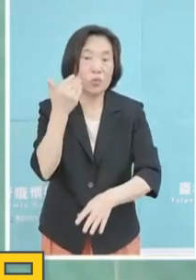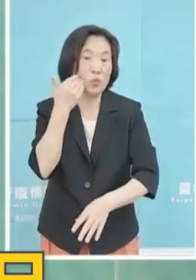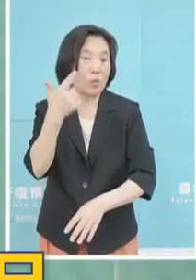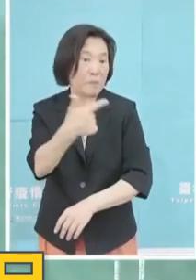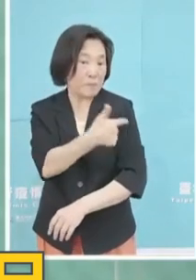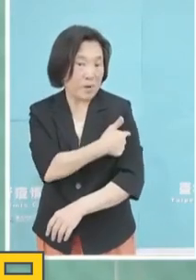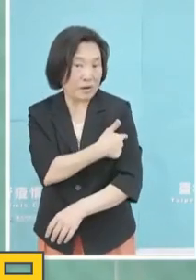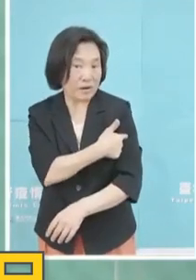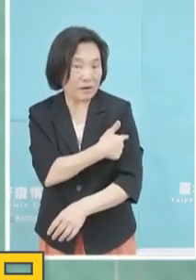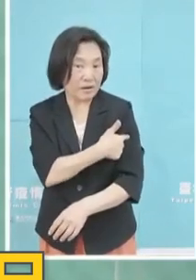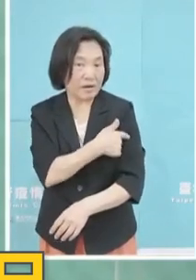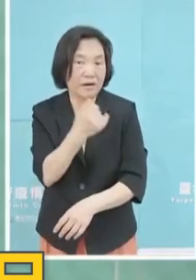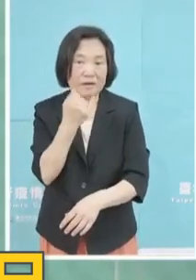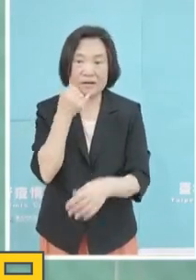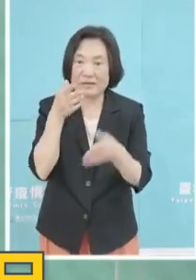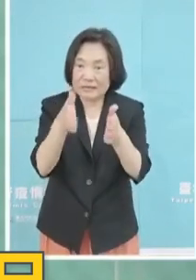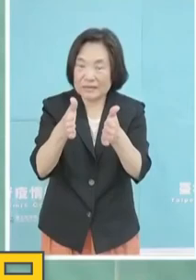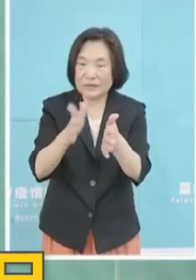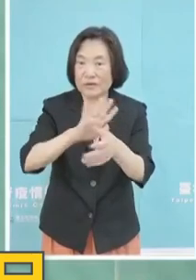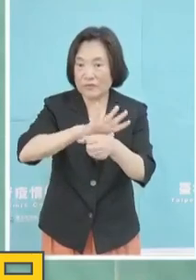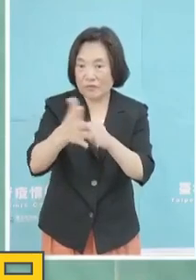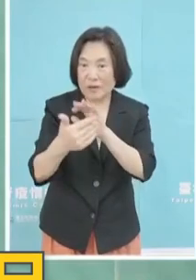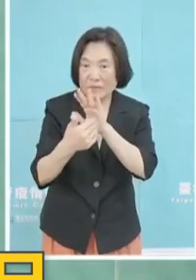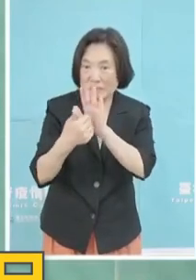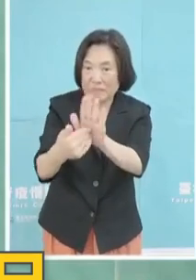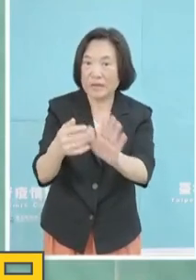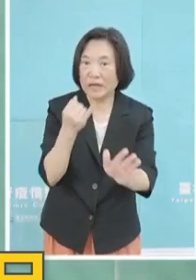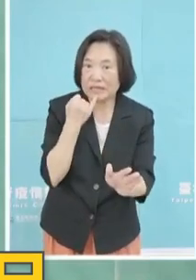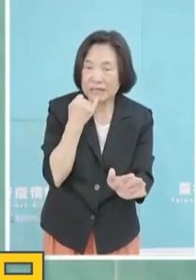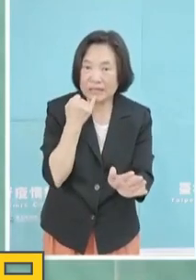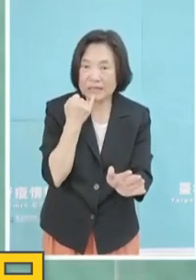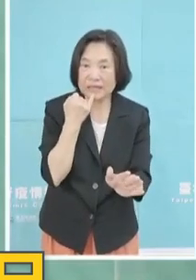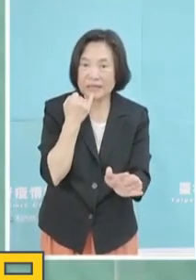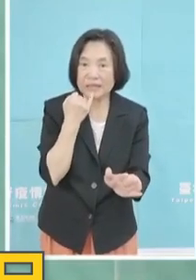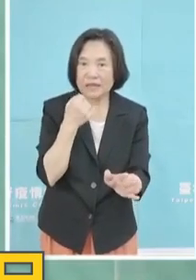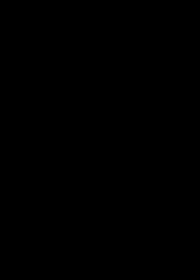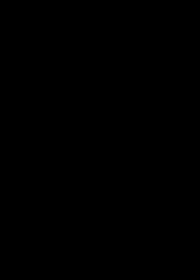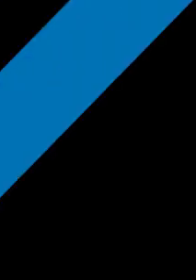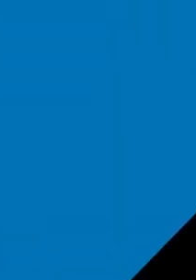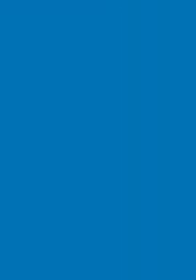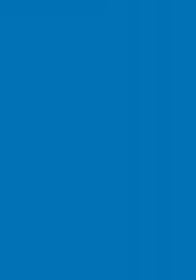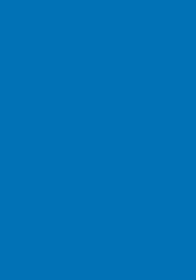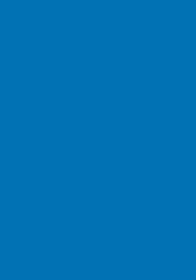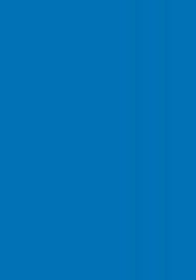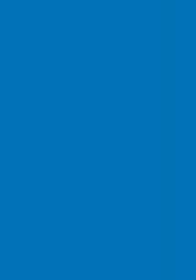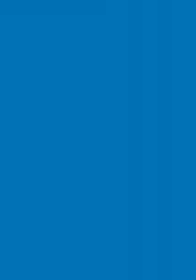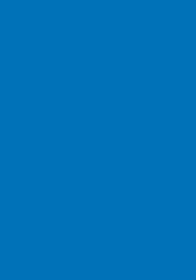防堵那个疫情扩散的一个工具哈。